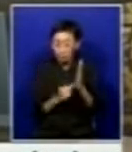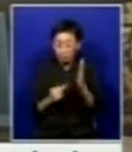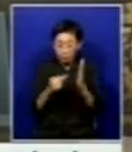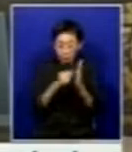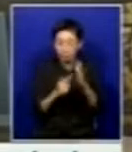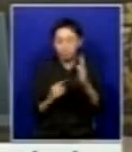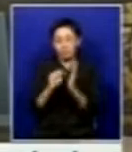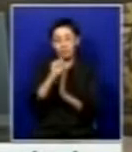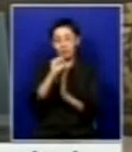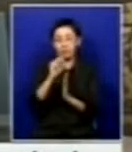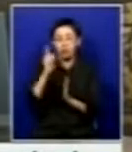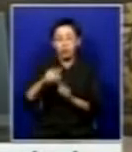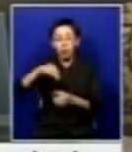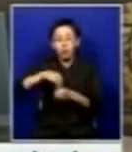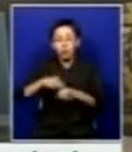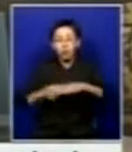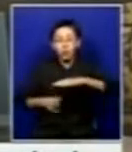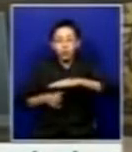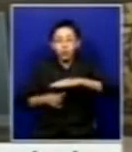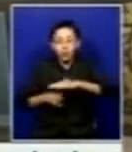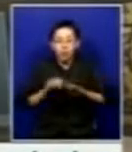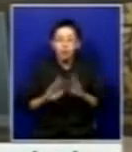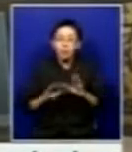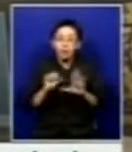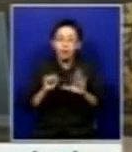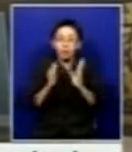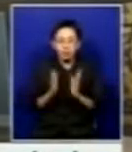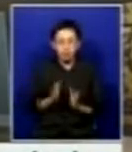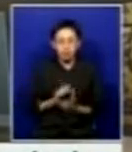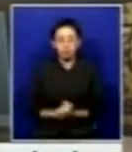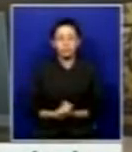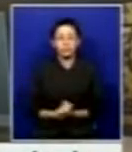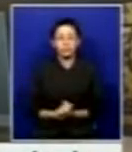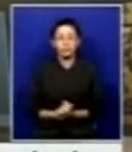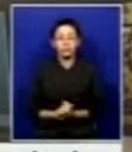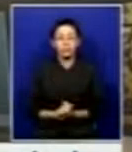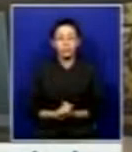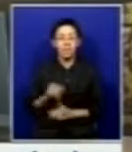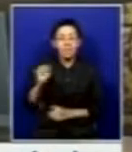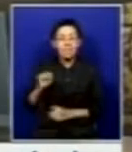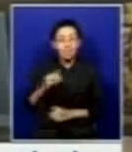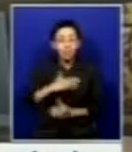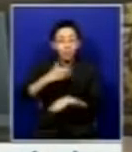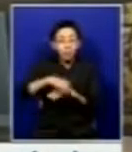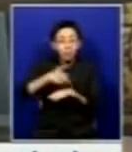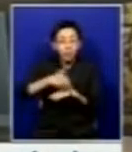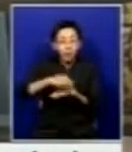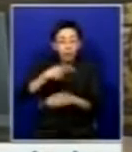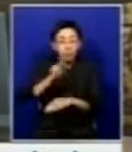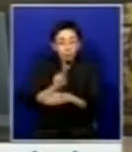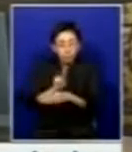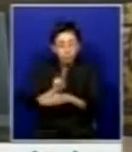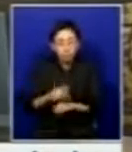การกักกันตัวคนกลุ่มนี้มีประมาณแค่ 500,000 คนเองท่านประธานครับแต่สิ่งหนึ่งที่ผมต้องกราบเรียนท่านประธานด้วยความเคารพ